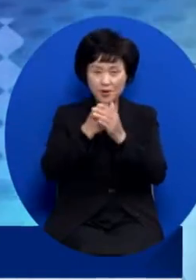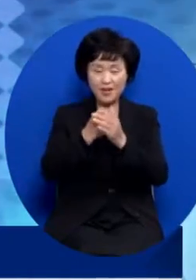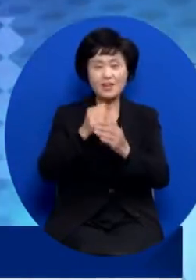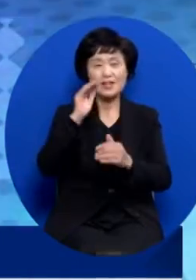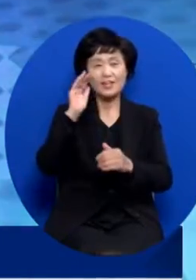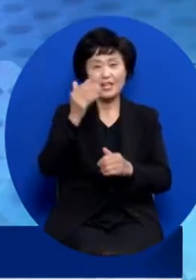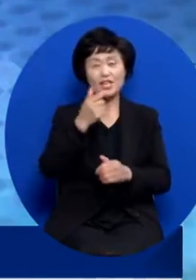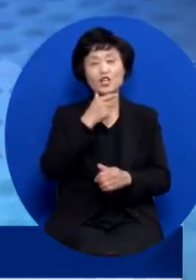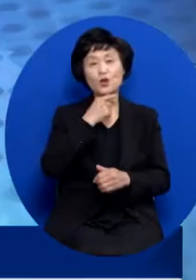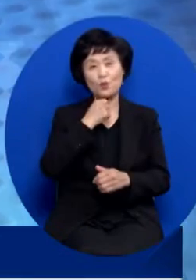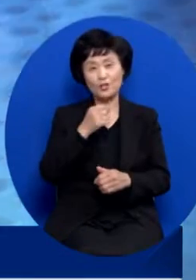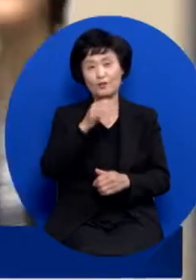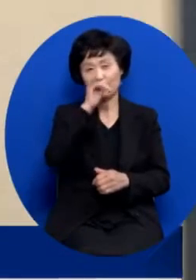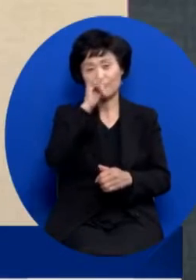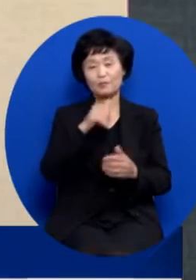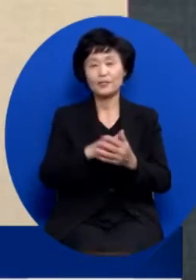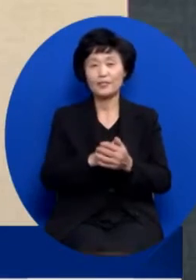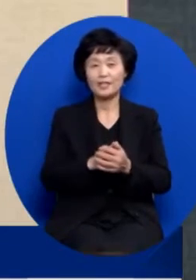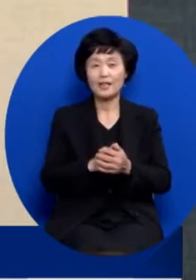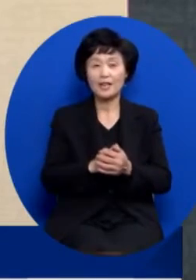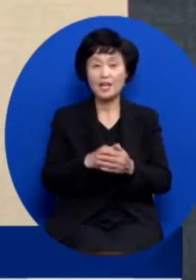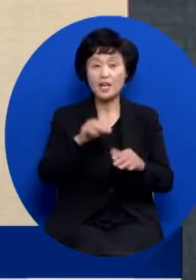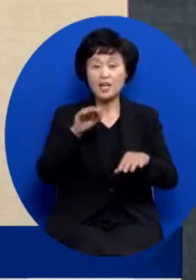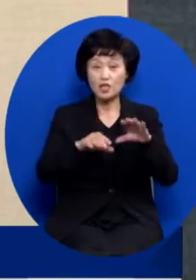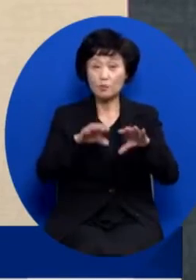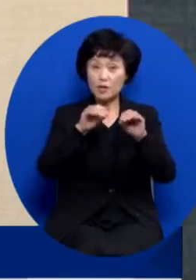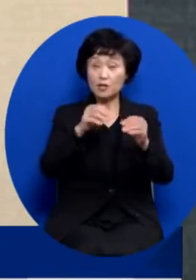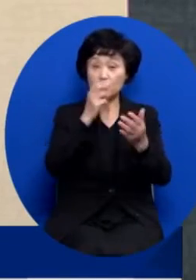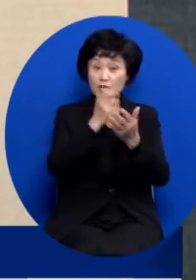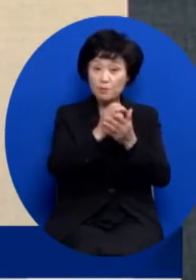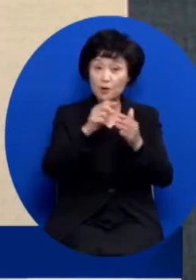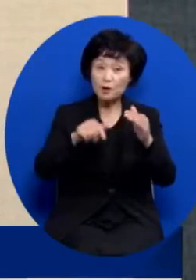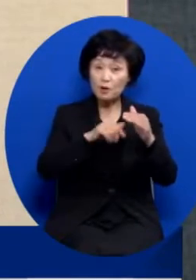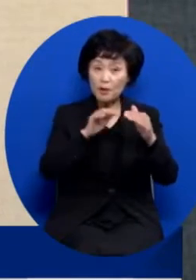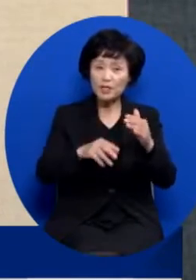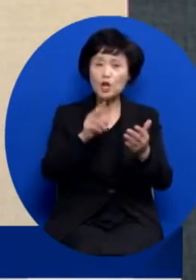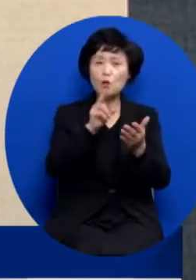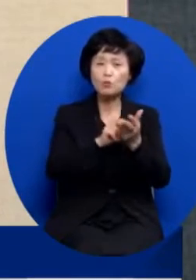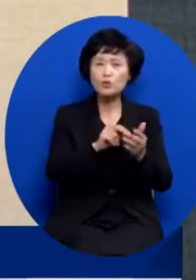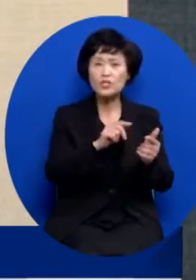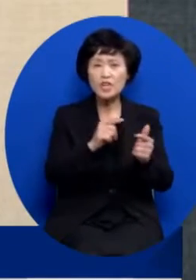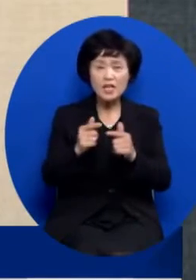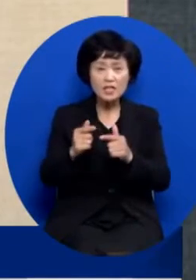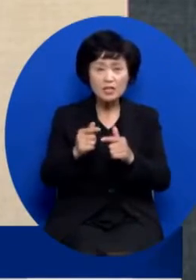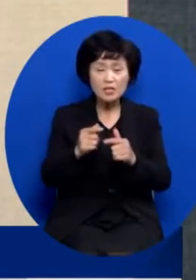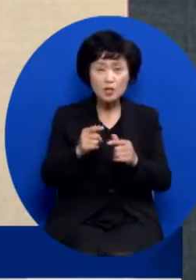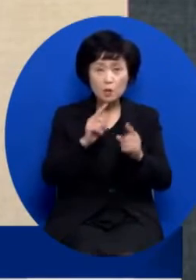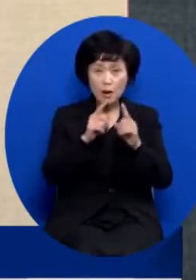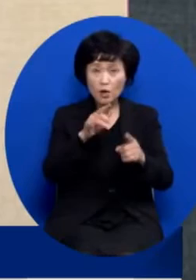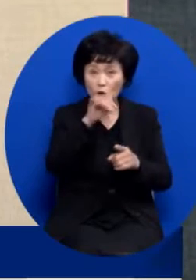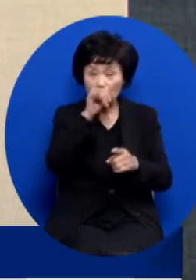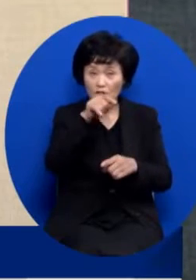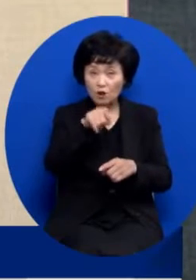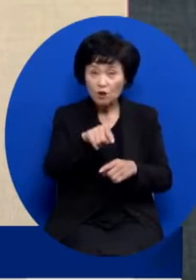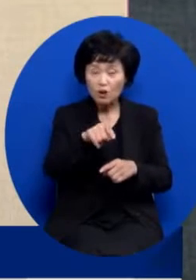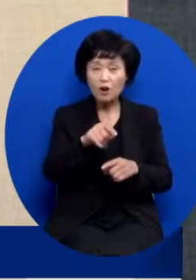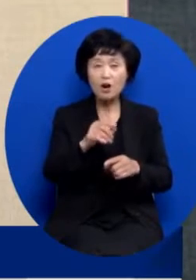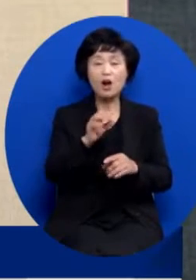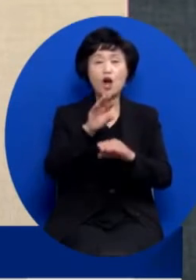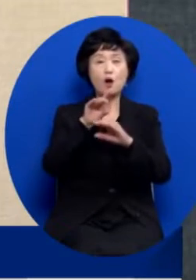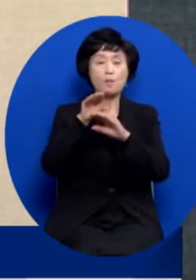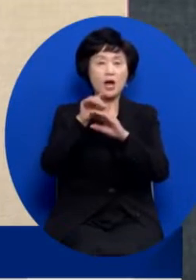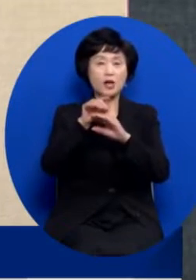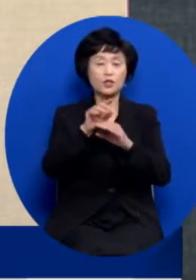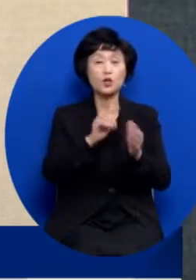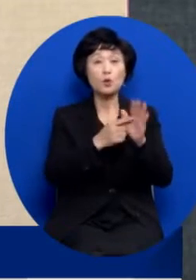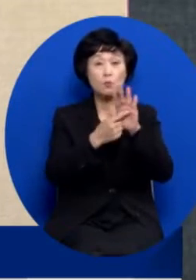되기를 바람하고 있습니다. 이 차별금지법안의 문제점 등을 지적하는 부분에 대해서는 언론 보도